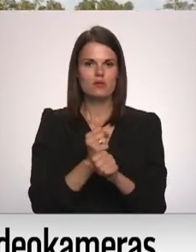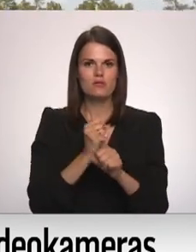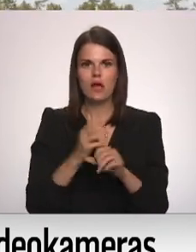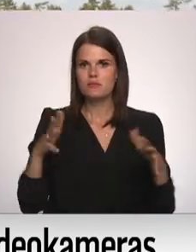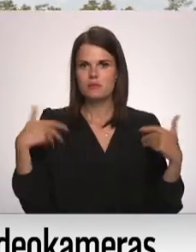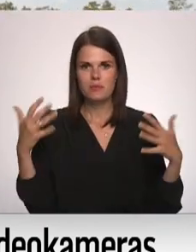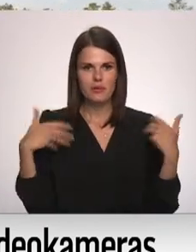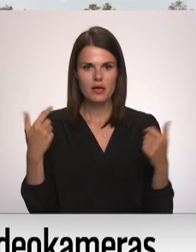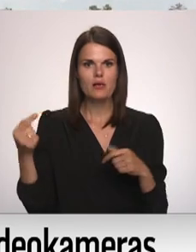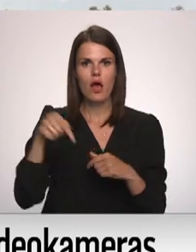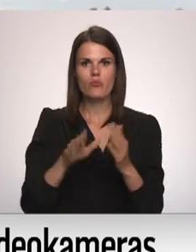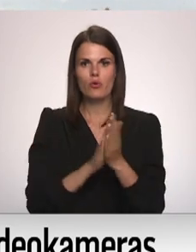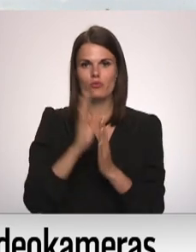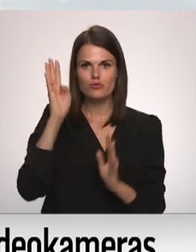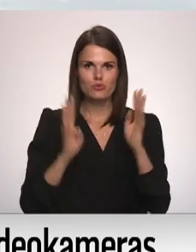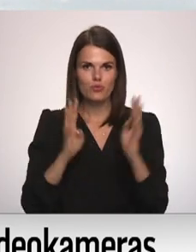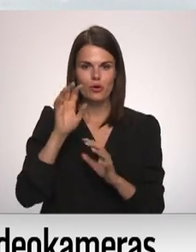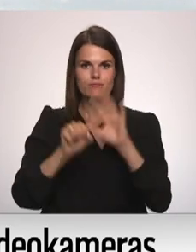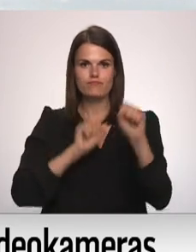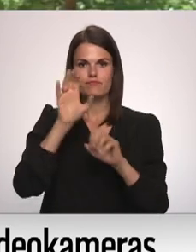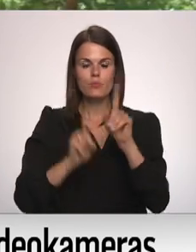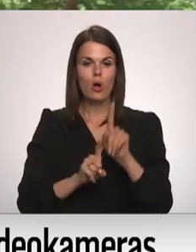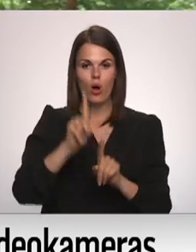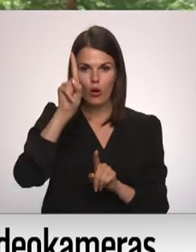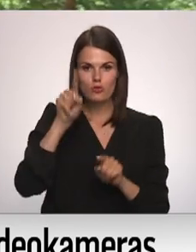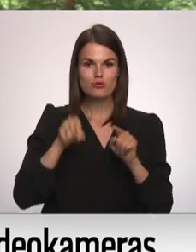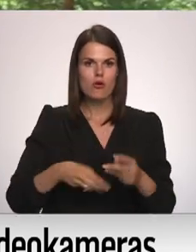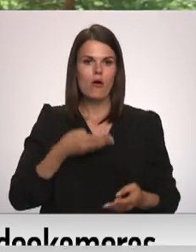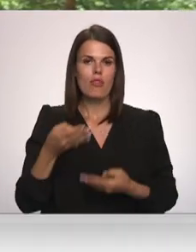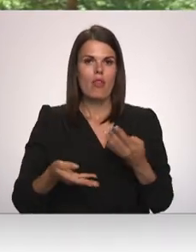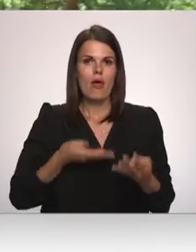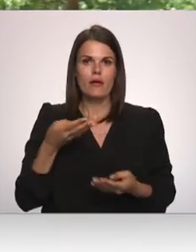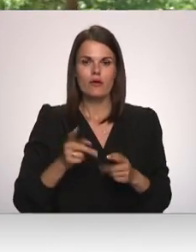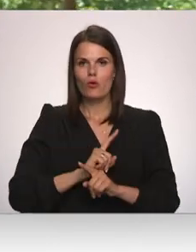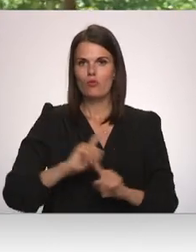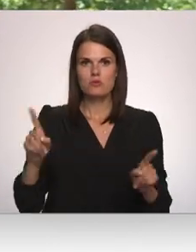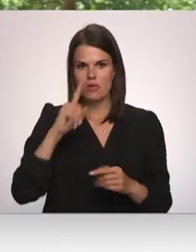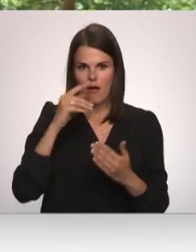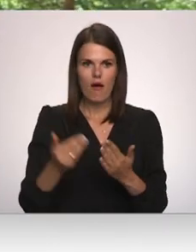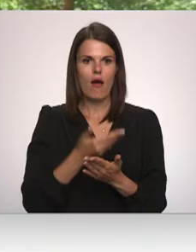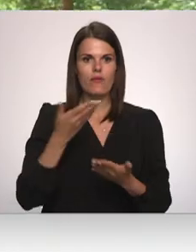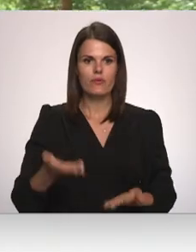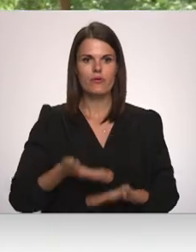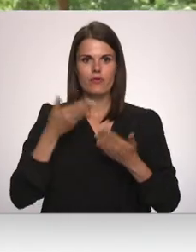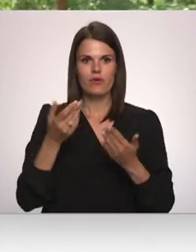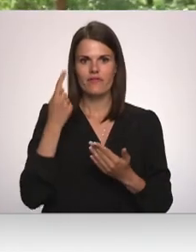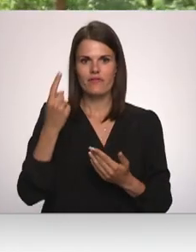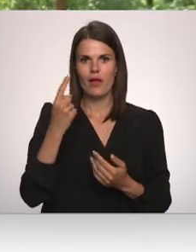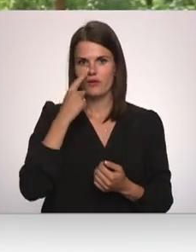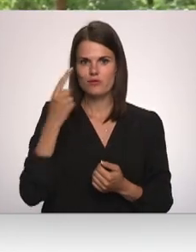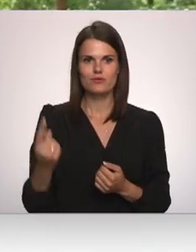prieku. Atbraucot uz mežu, uzkāpot augšā, tā enerģija uzreiz atjaunojās kaut kādā vienā